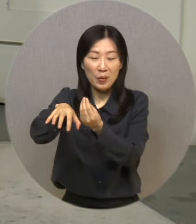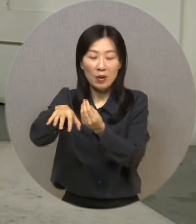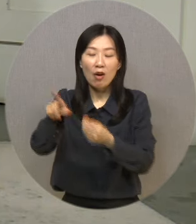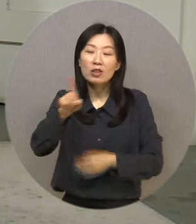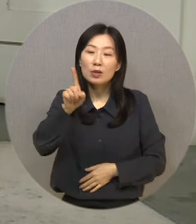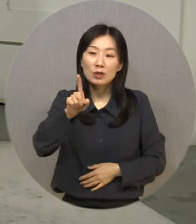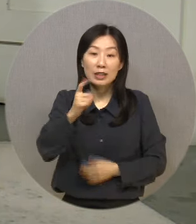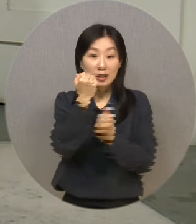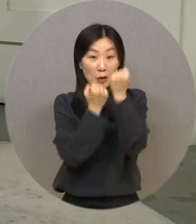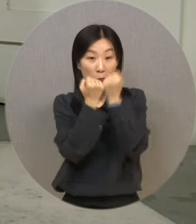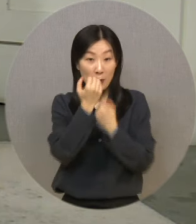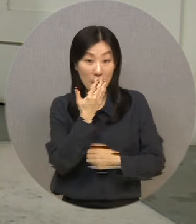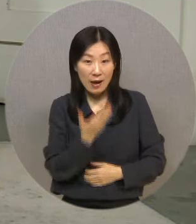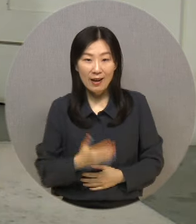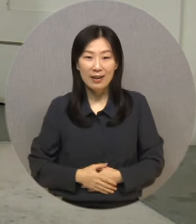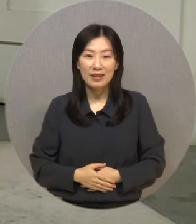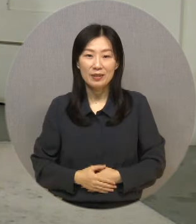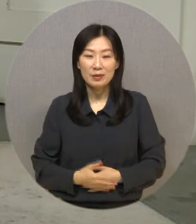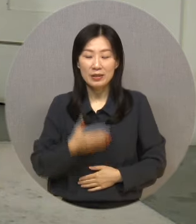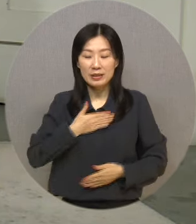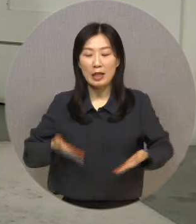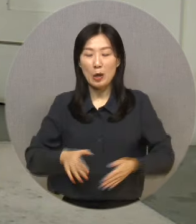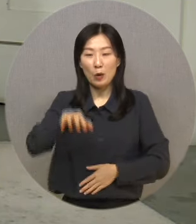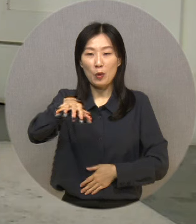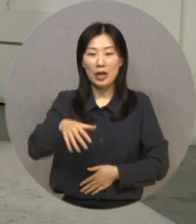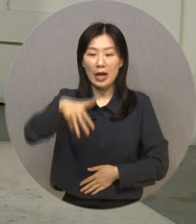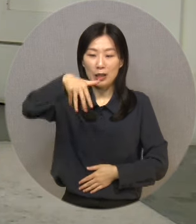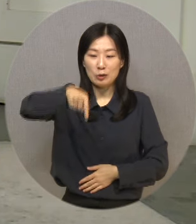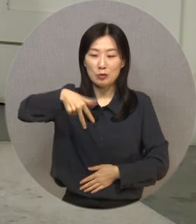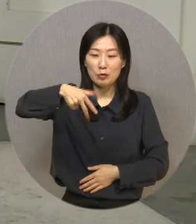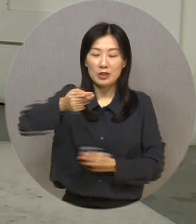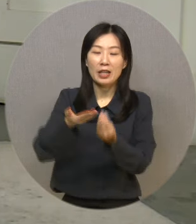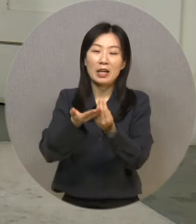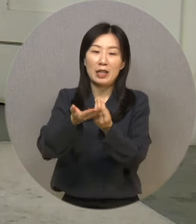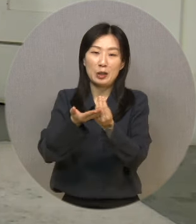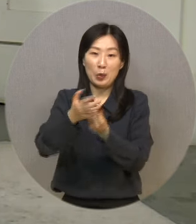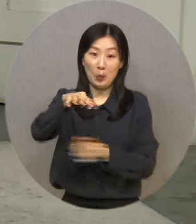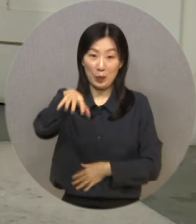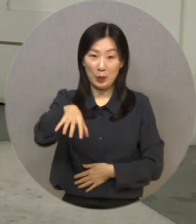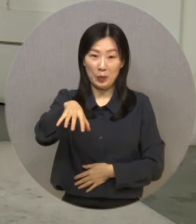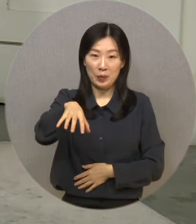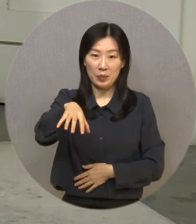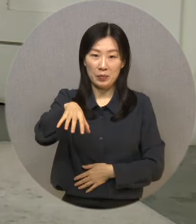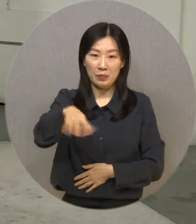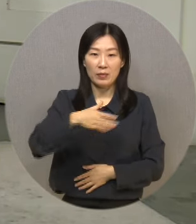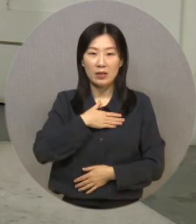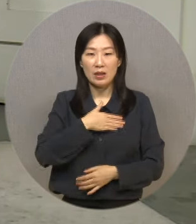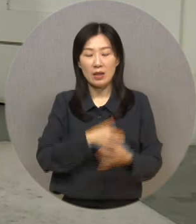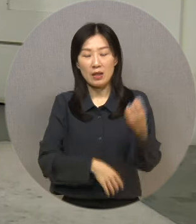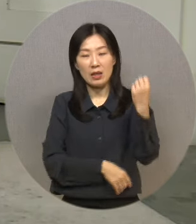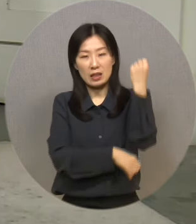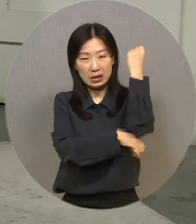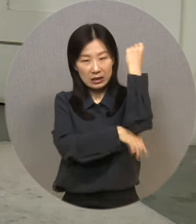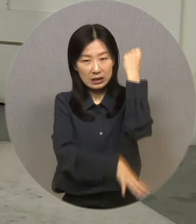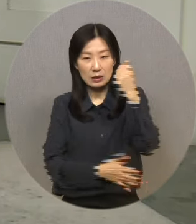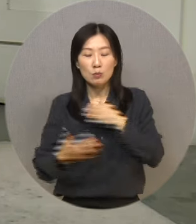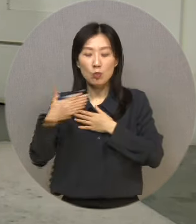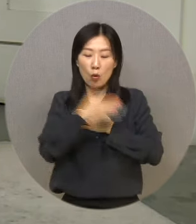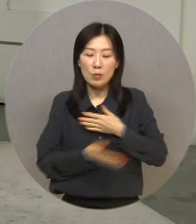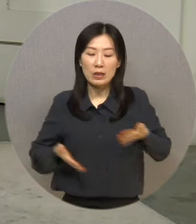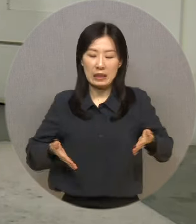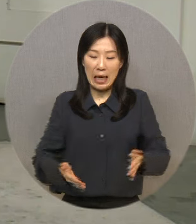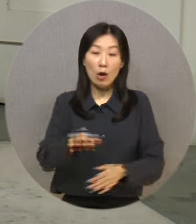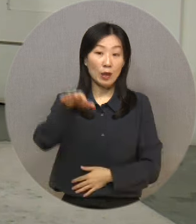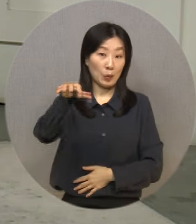수 있으세요? 내 고향 추자도는 이 네, 근본적인 몸이 태어나는